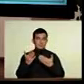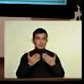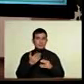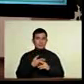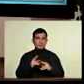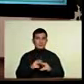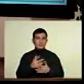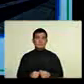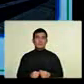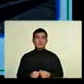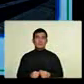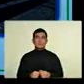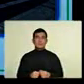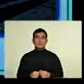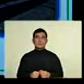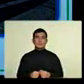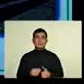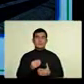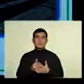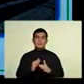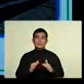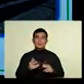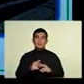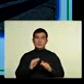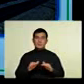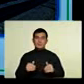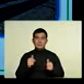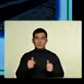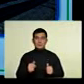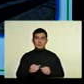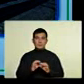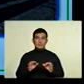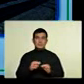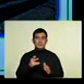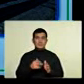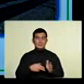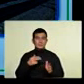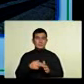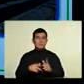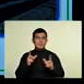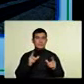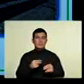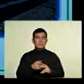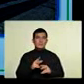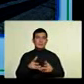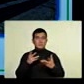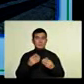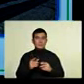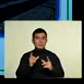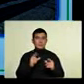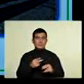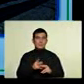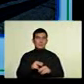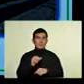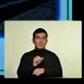А до Я». Ребятам объявляется, что поезд отправляется, немедля отправляется от